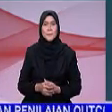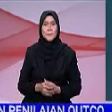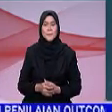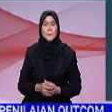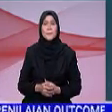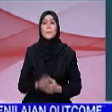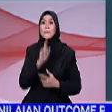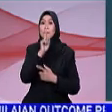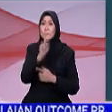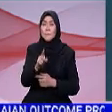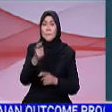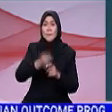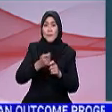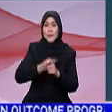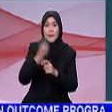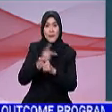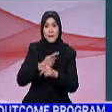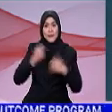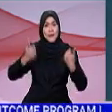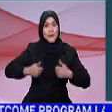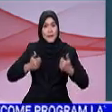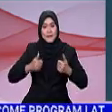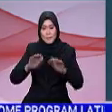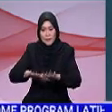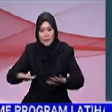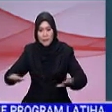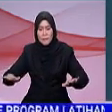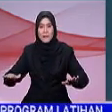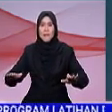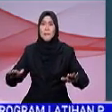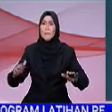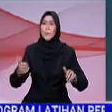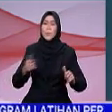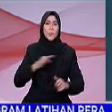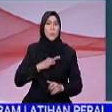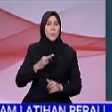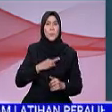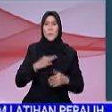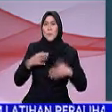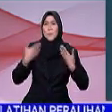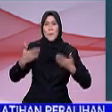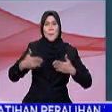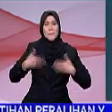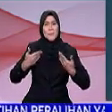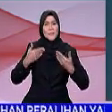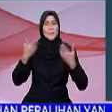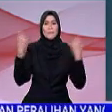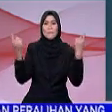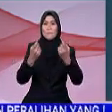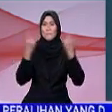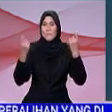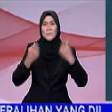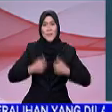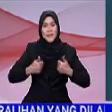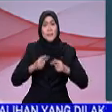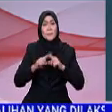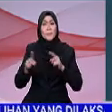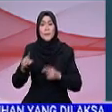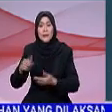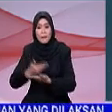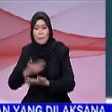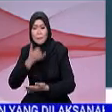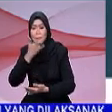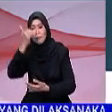Saudara, semestinya setiap kali Aidilfitri, kanak-kanak antara golongan yang teruja untuk menyambutnya. Namun, tidak bagi anak yatim